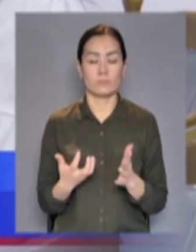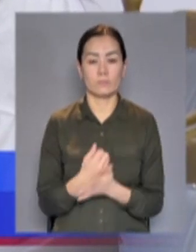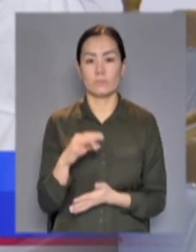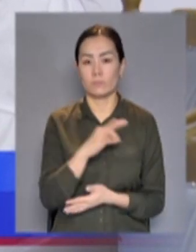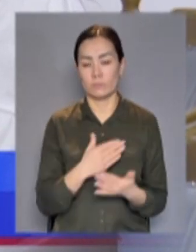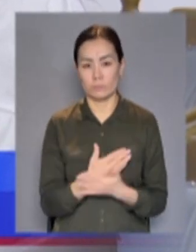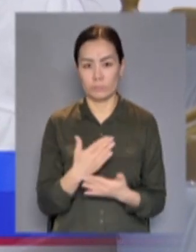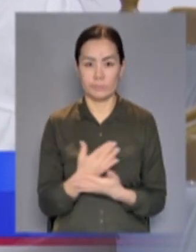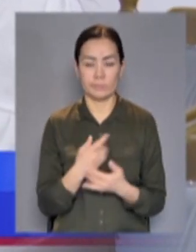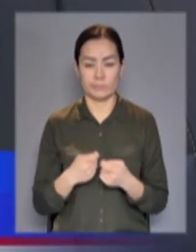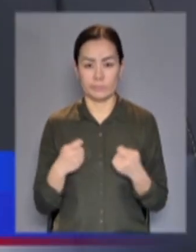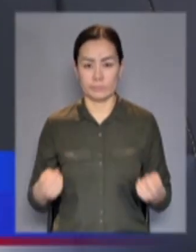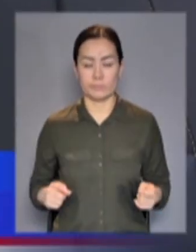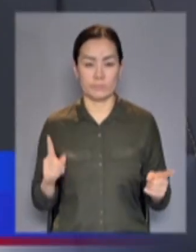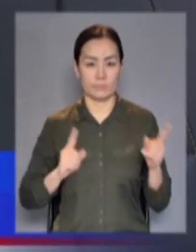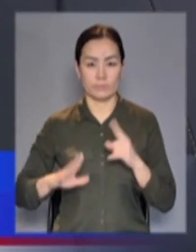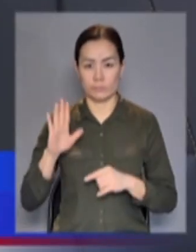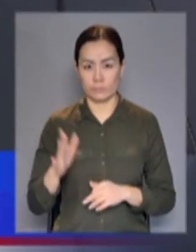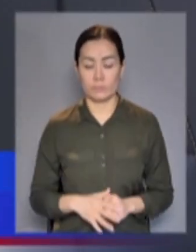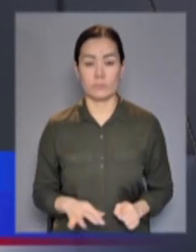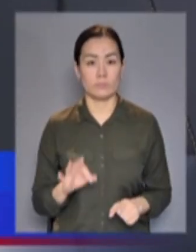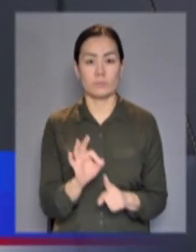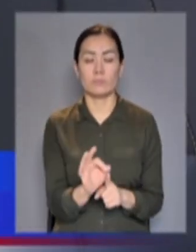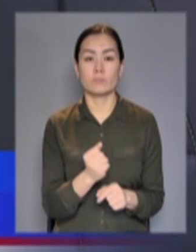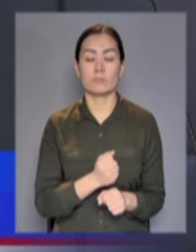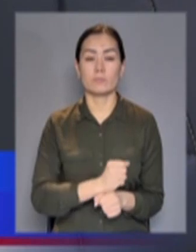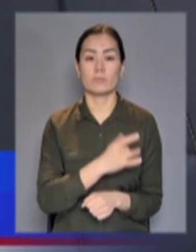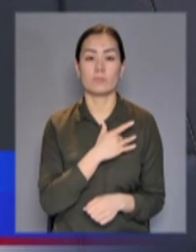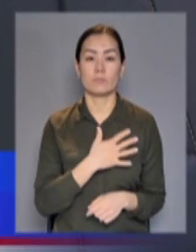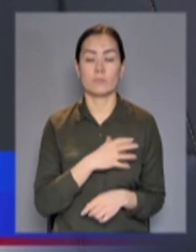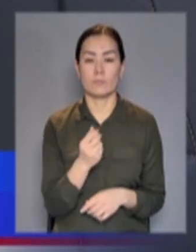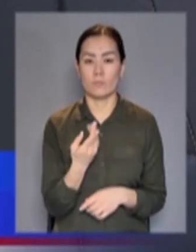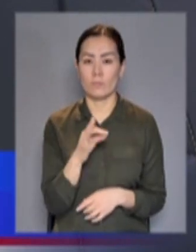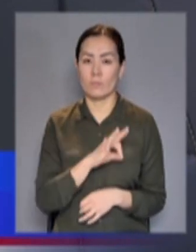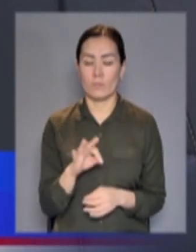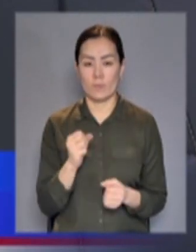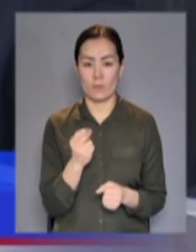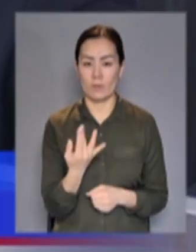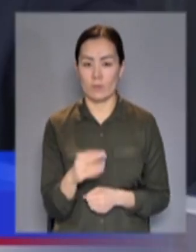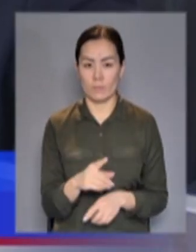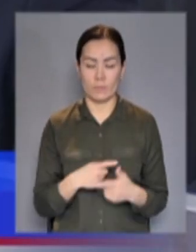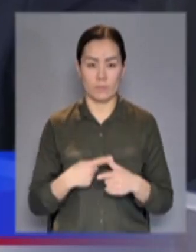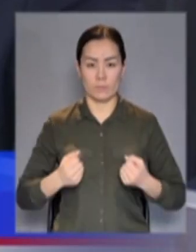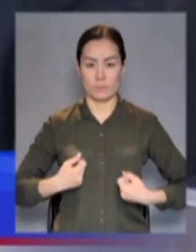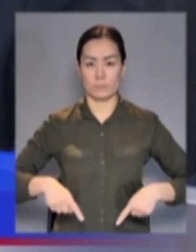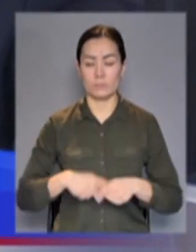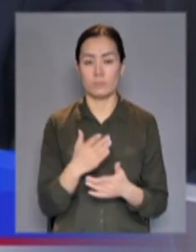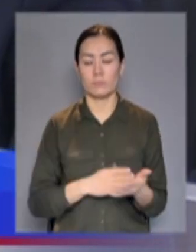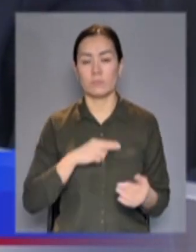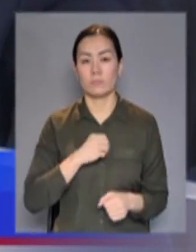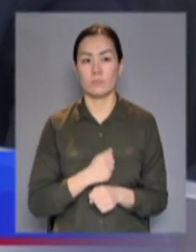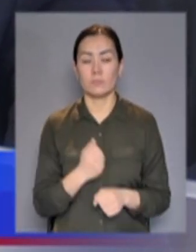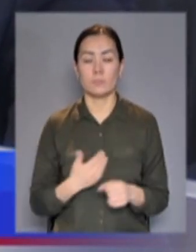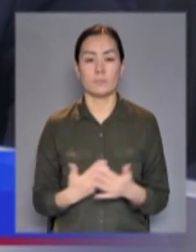жетістіктер туралы ақпараттандыру үшін семинар өткізді. Мақсат зияткерлік меншік объектілері туралы әкімдік немесе құзырлы ұйым